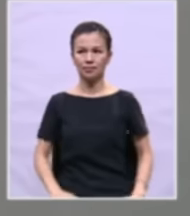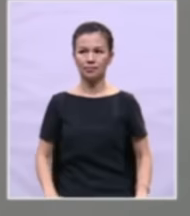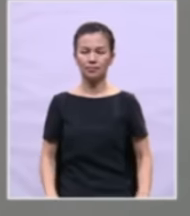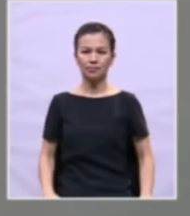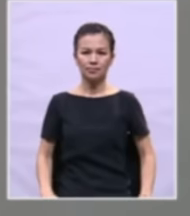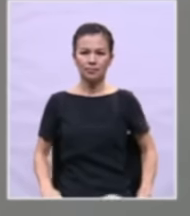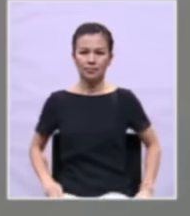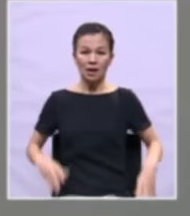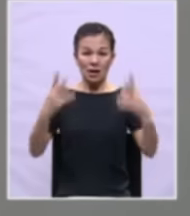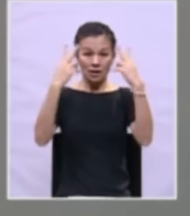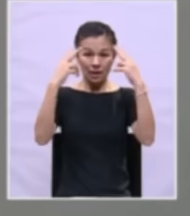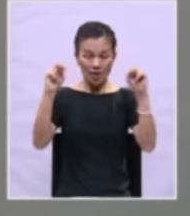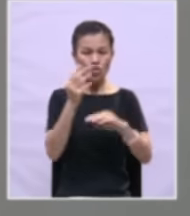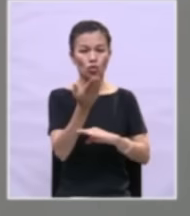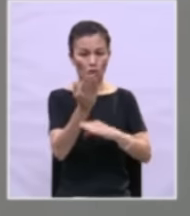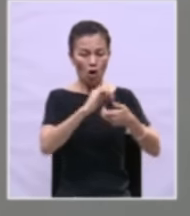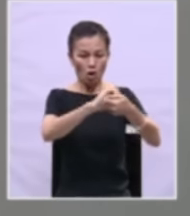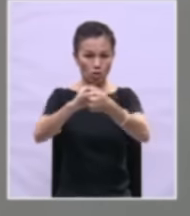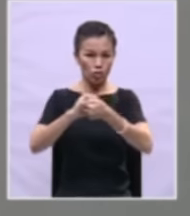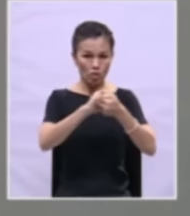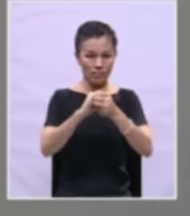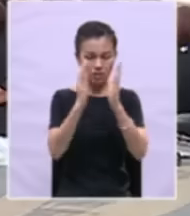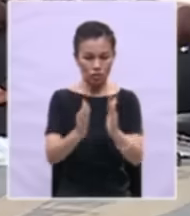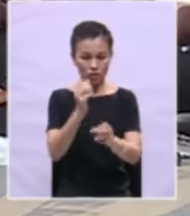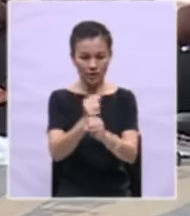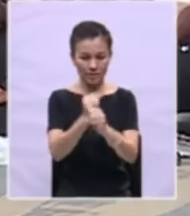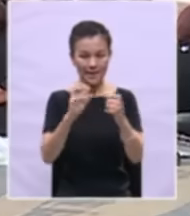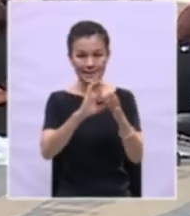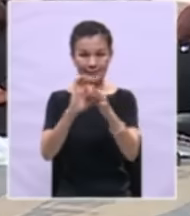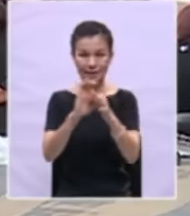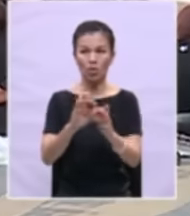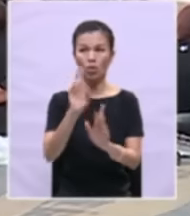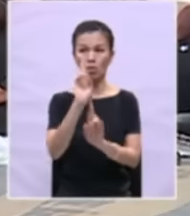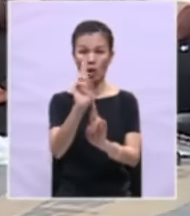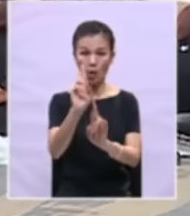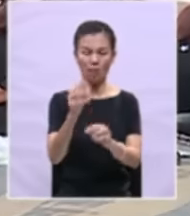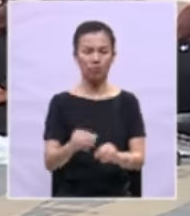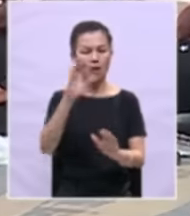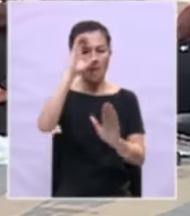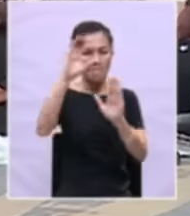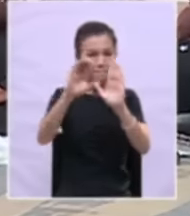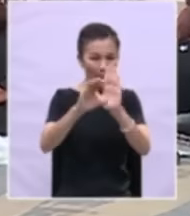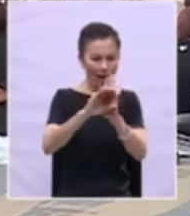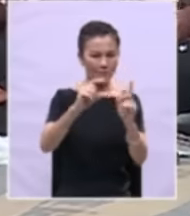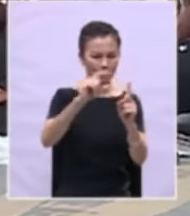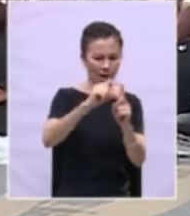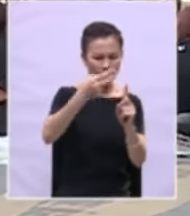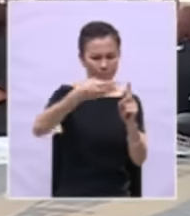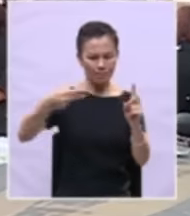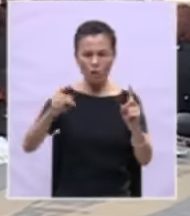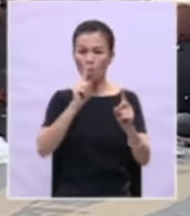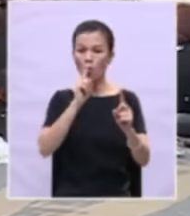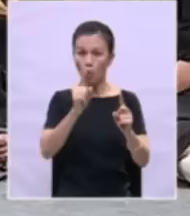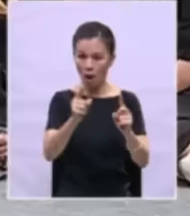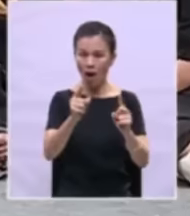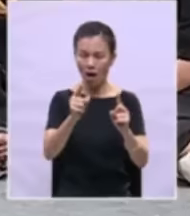นายกรัฐมนตรียังขอความร่วมมือให้ผู้ที่เกี่ยวข้องกวดขันระมัดระวังการแพร่ภาพหรือข้อความที่เข้าข่ายการหมิ่นพระบร